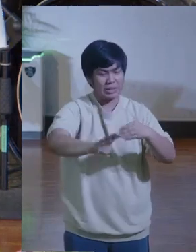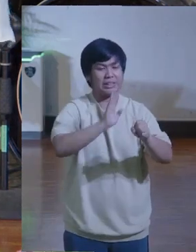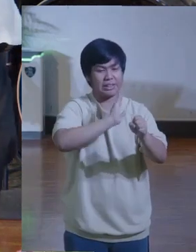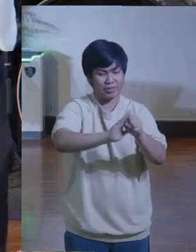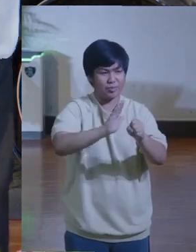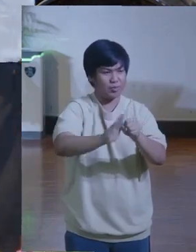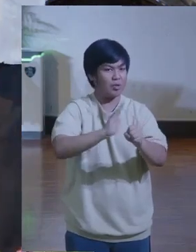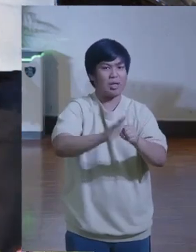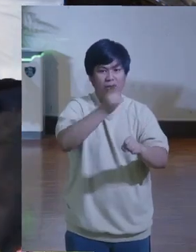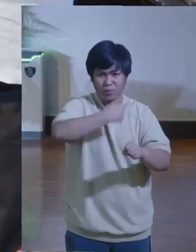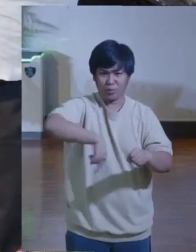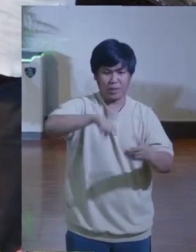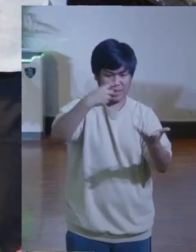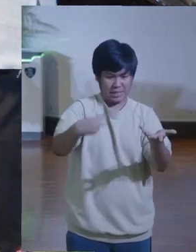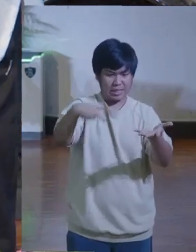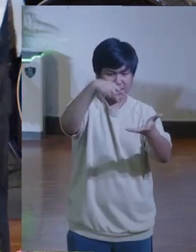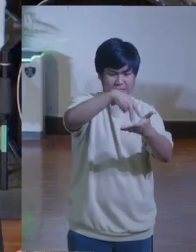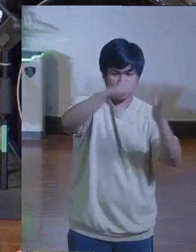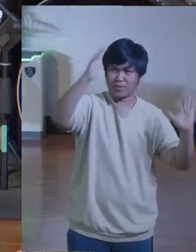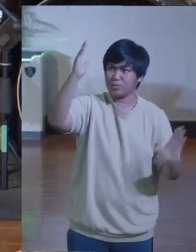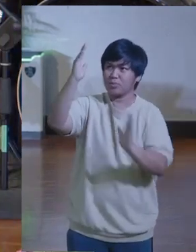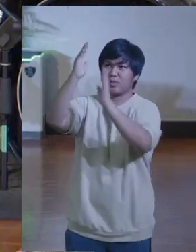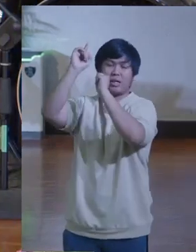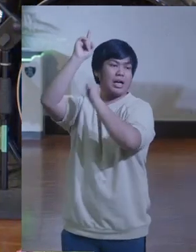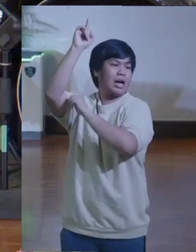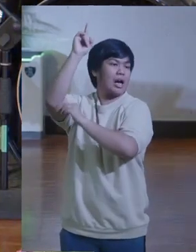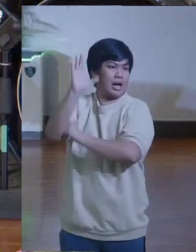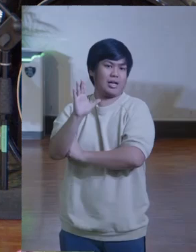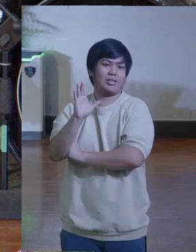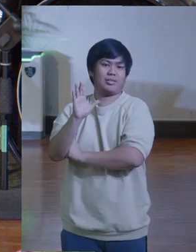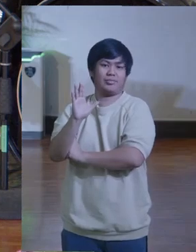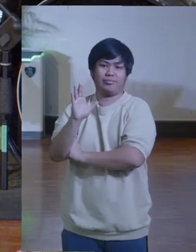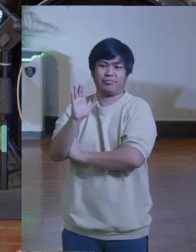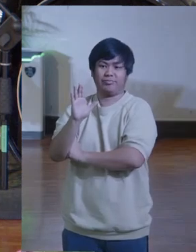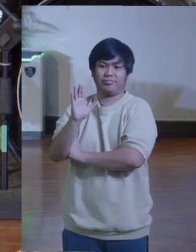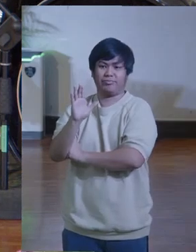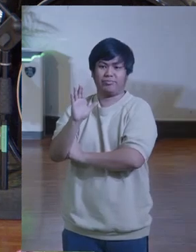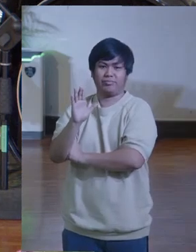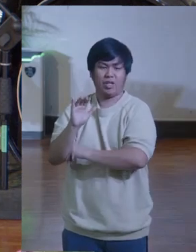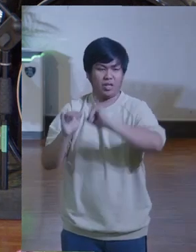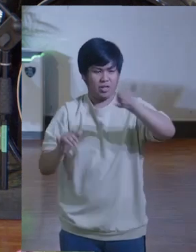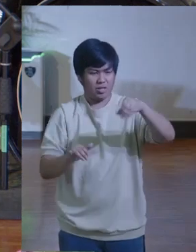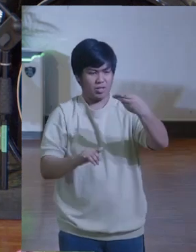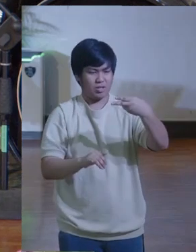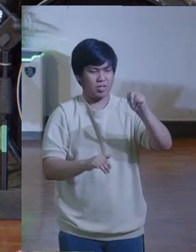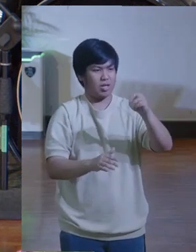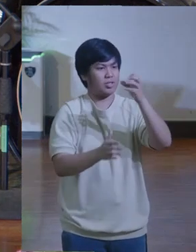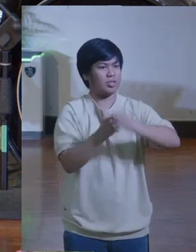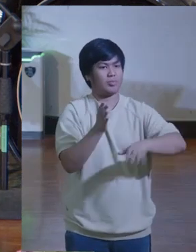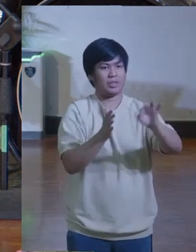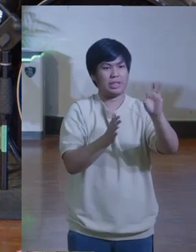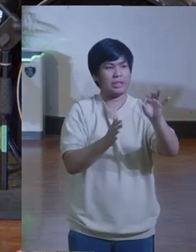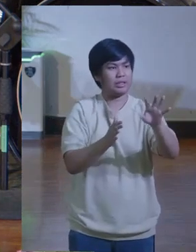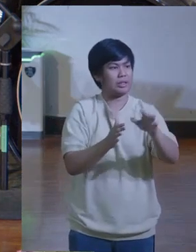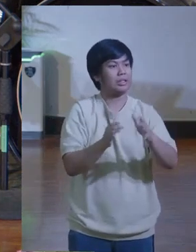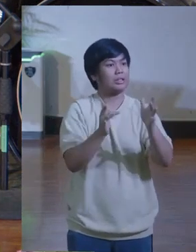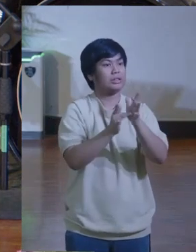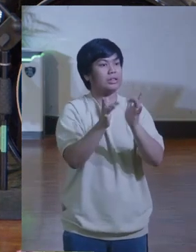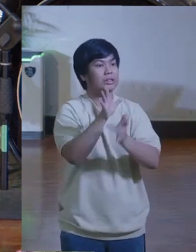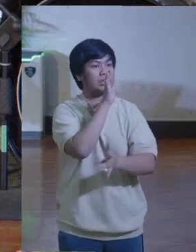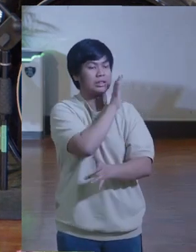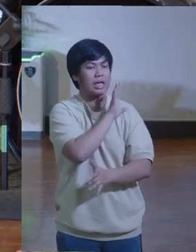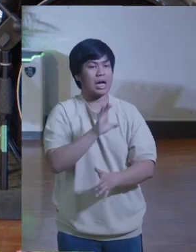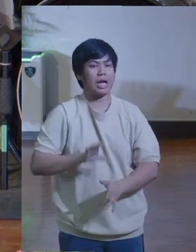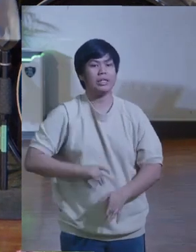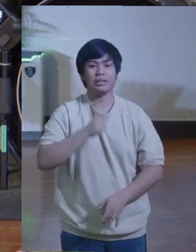para tayo'y makatayong matuwid sa mata ng Panginoon. John 19:30, nung sinabi niya sa krus, ano sinabi